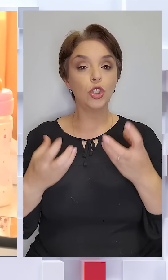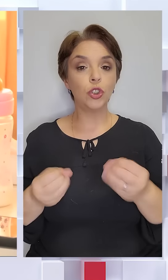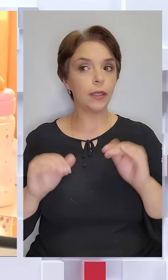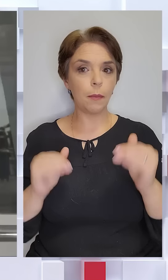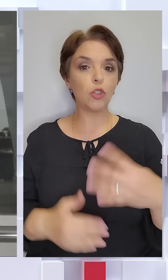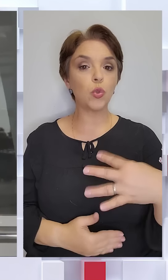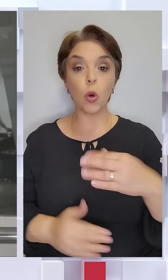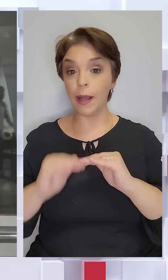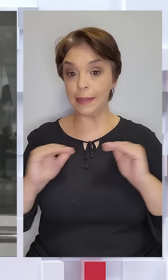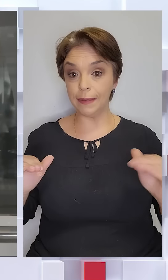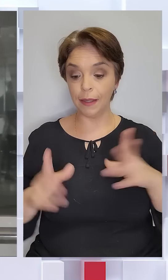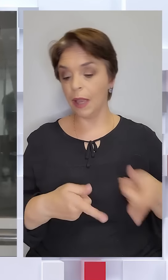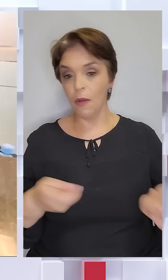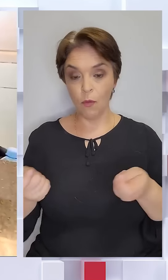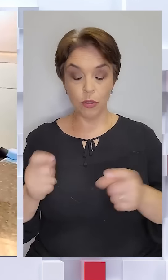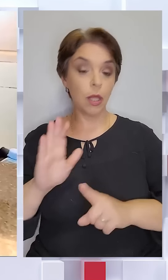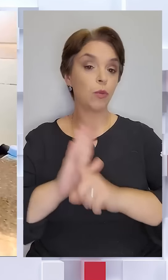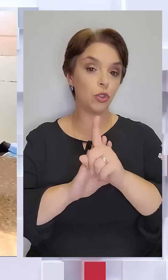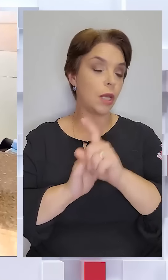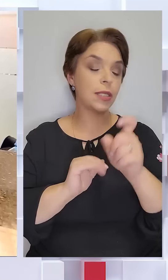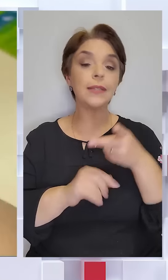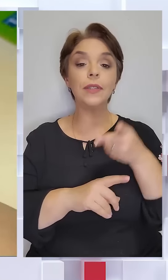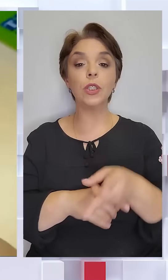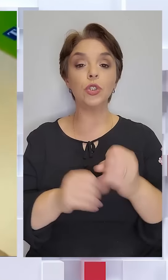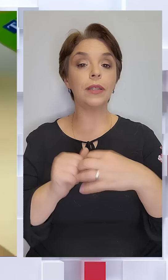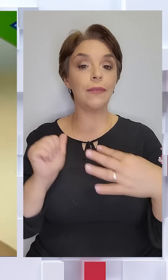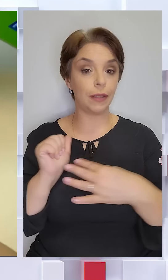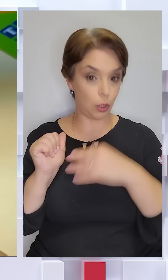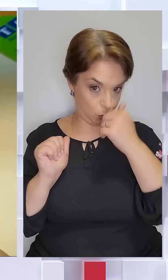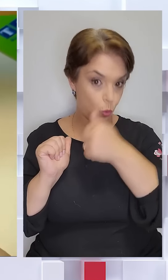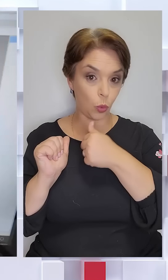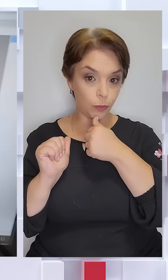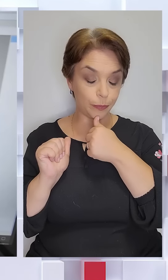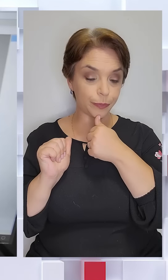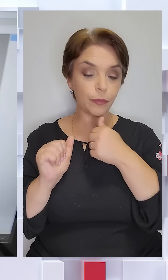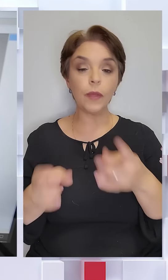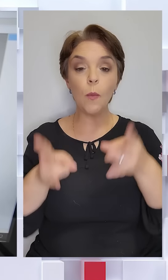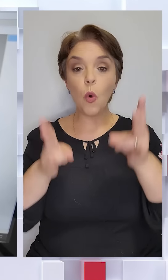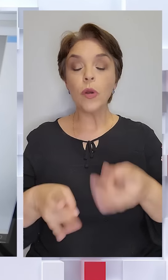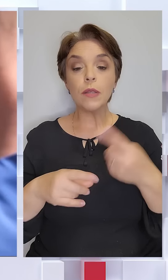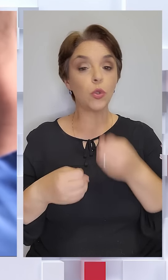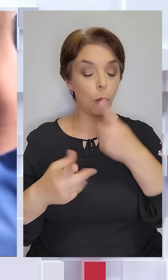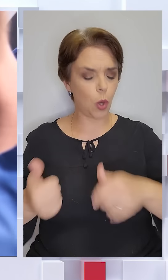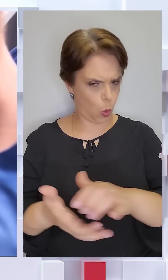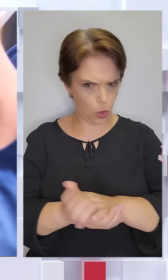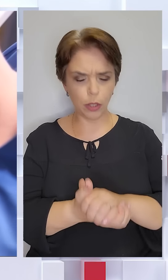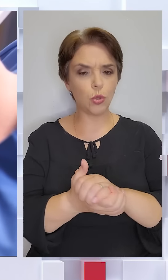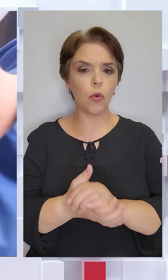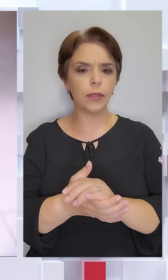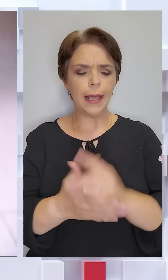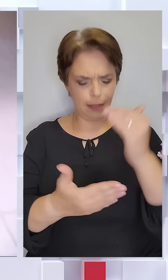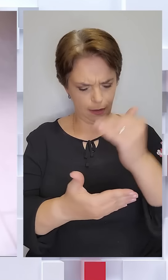не менше 40 дітей, яких вивозили, починаючи з 2019 року. Погоріло це добре організоване